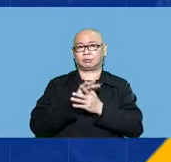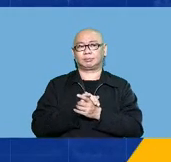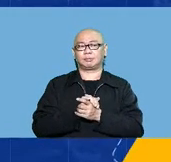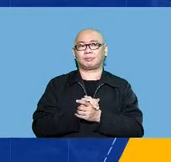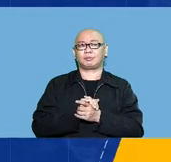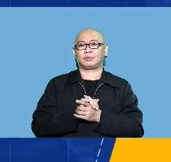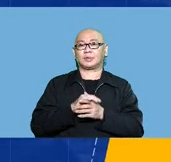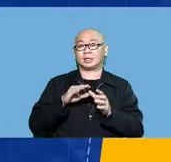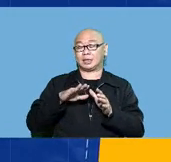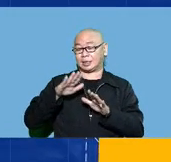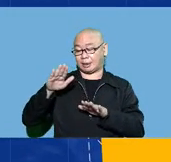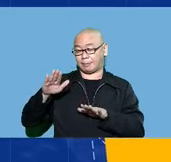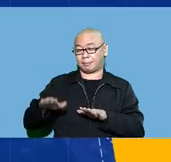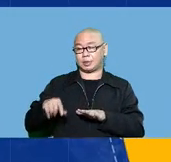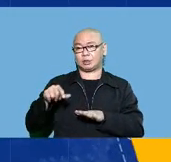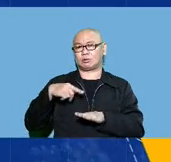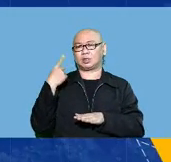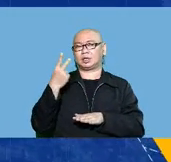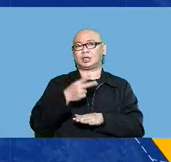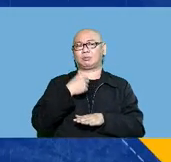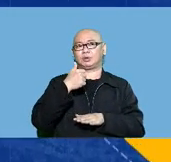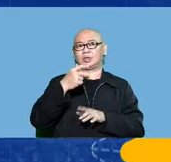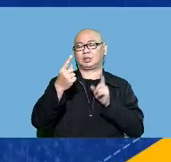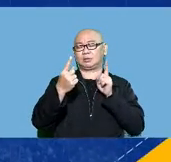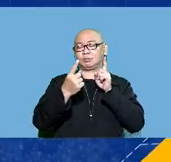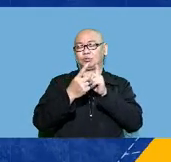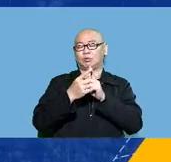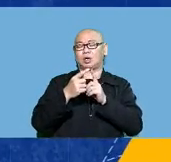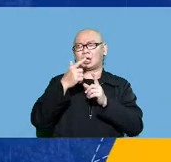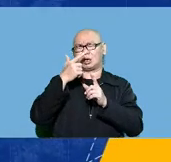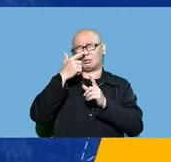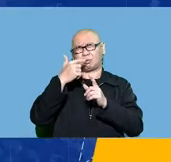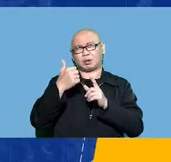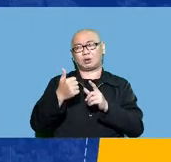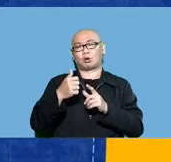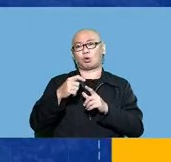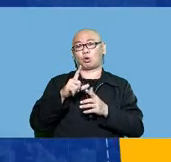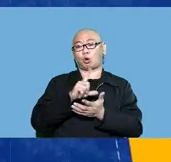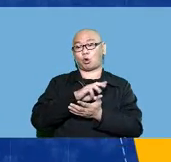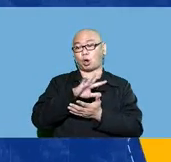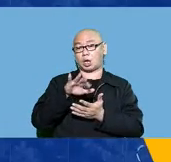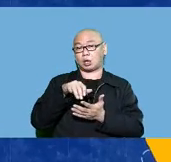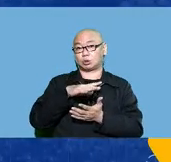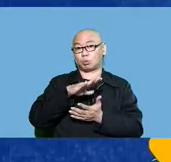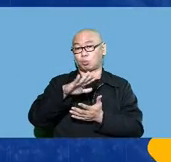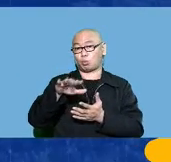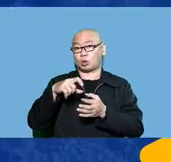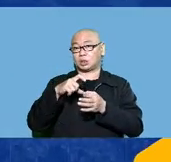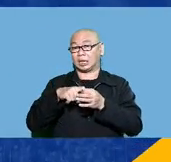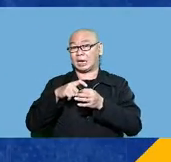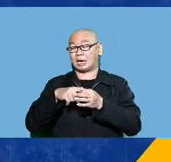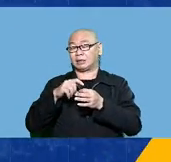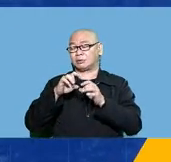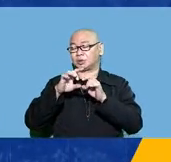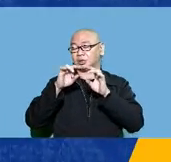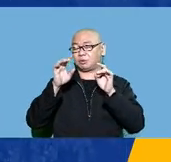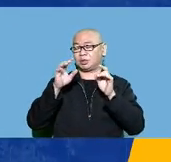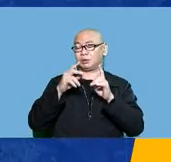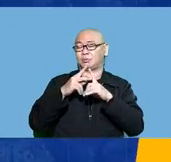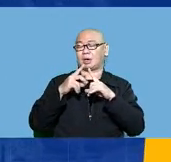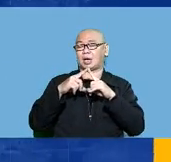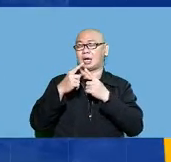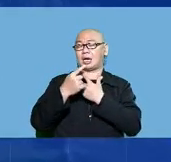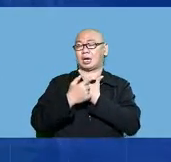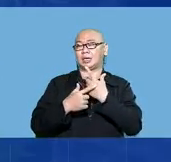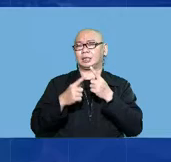Di samping itu, kita bisa menjumpai kearifan lokal di Gunung Ungaran yang semuanya juga terkait dengan keanekaragaman hayati dan